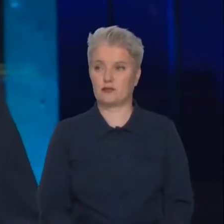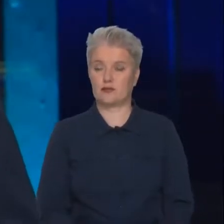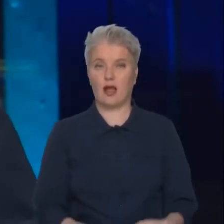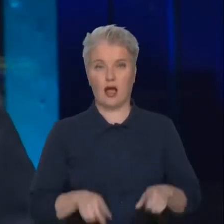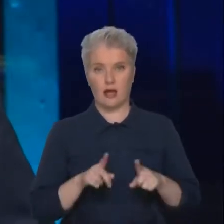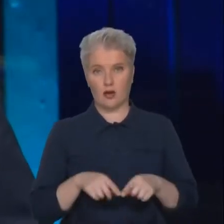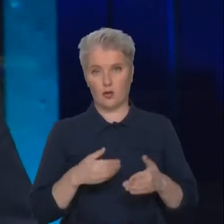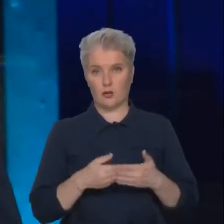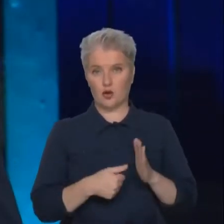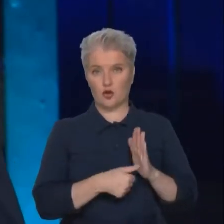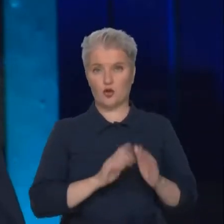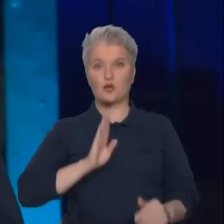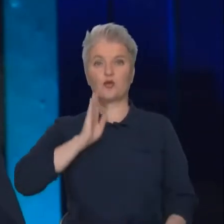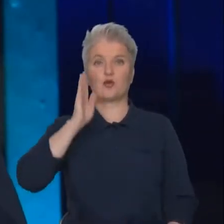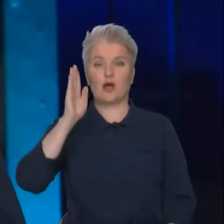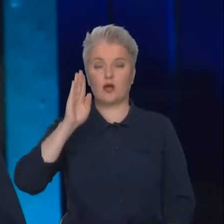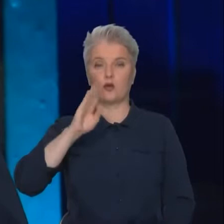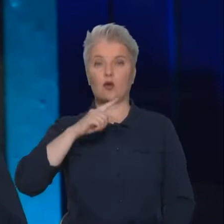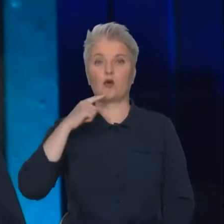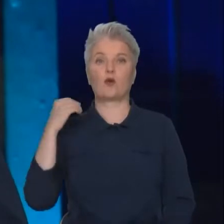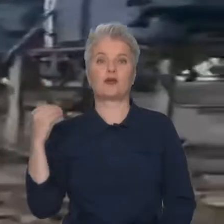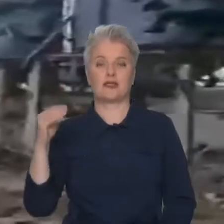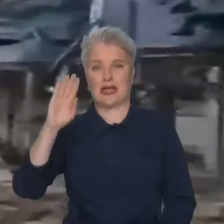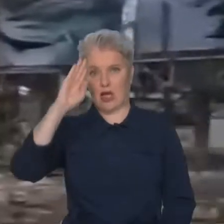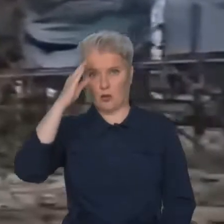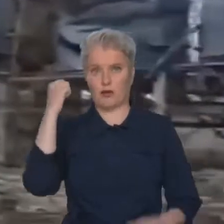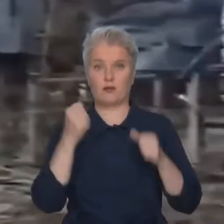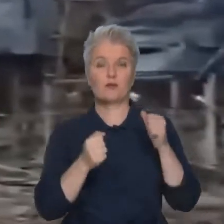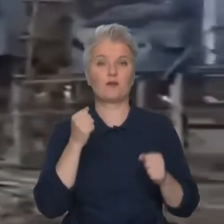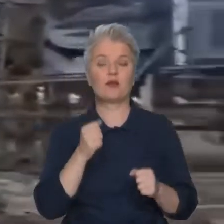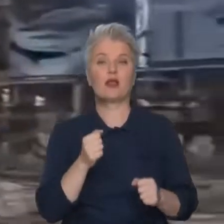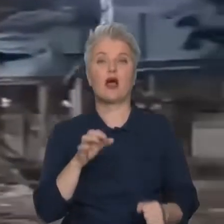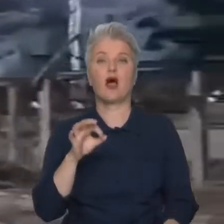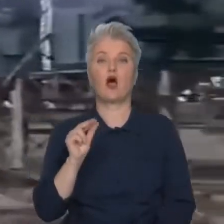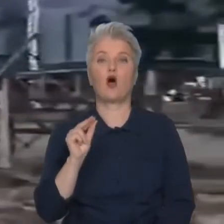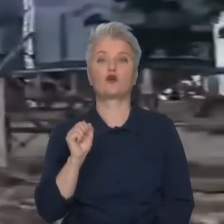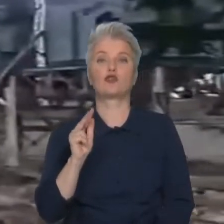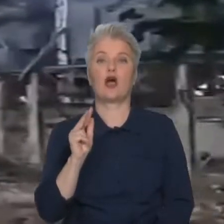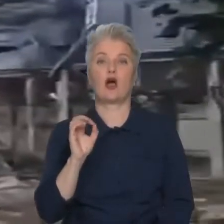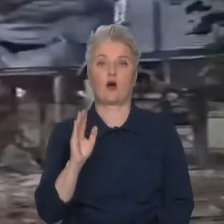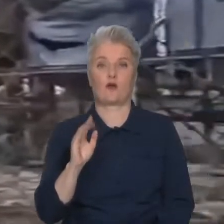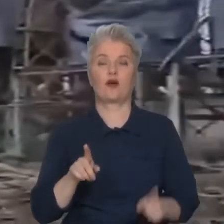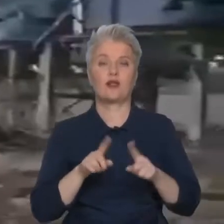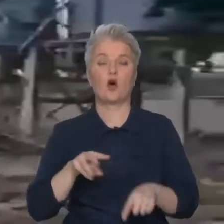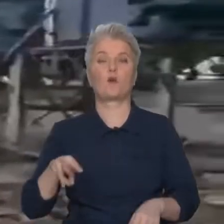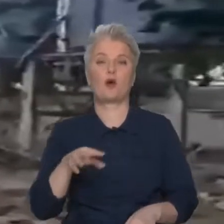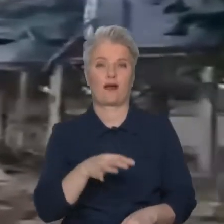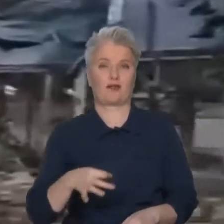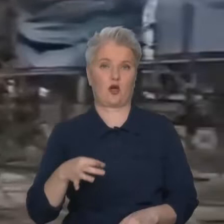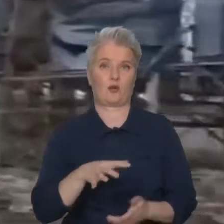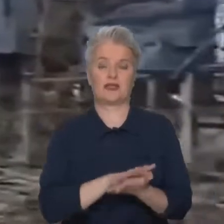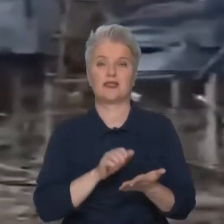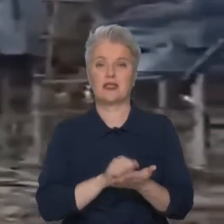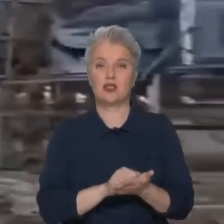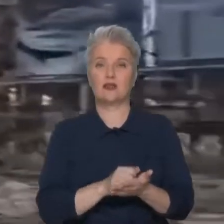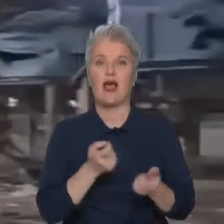Також близько 6 ранку російські окупанти завдали ударів по Очакову. Це також Миколаївська область. Знищено елеватор, пошкоджені